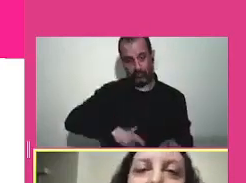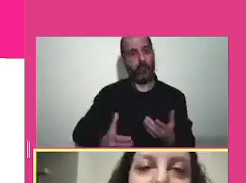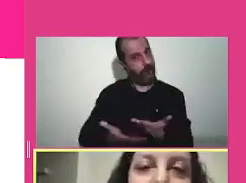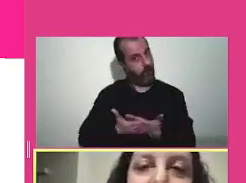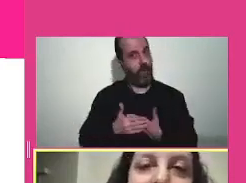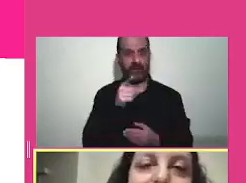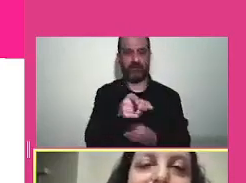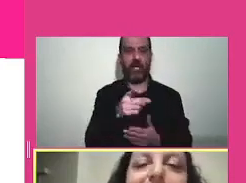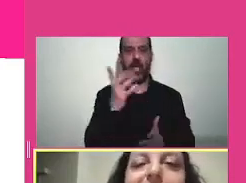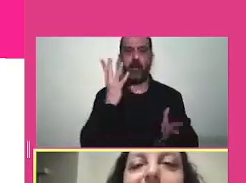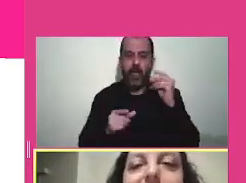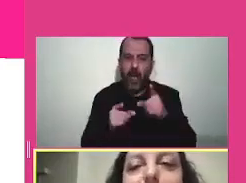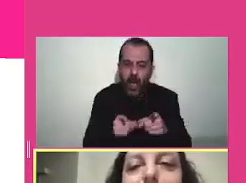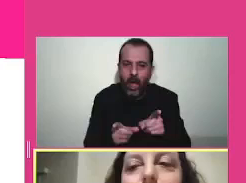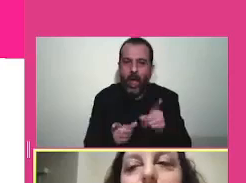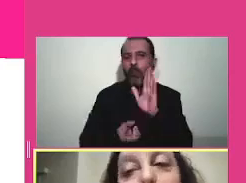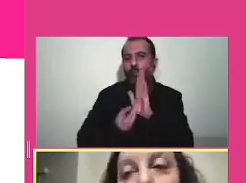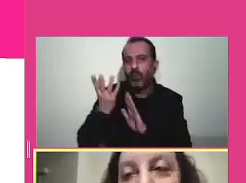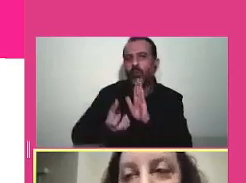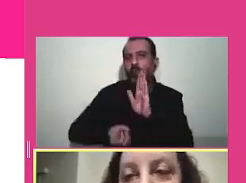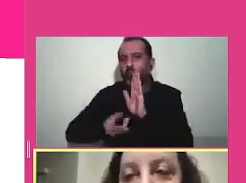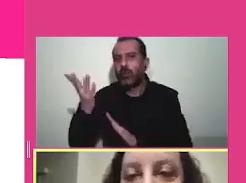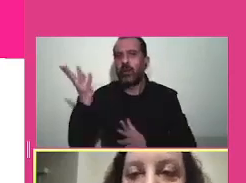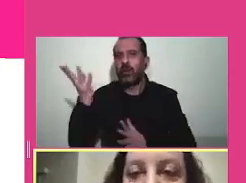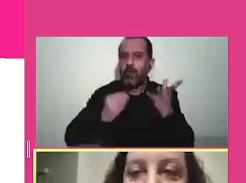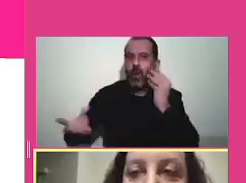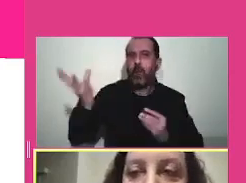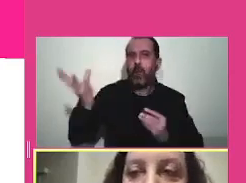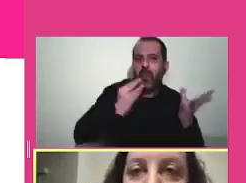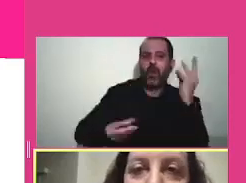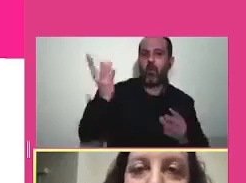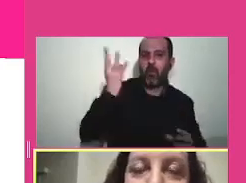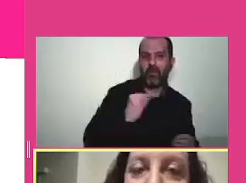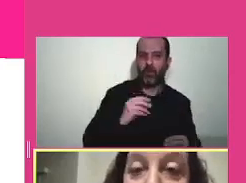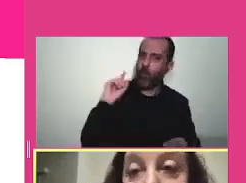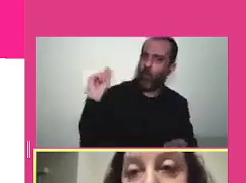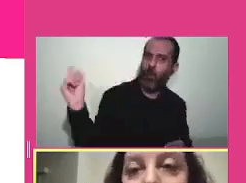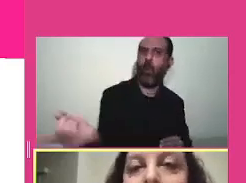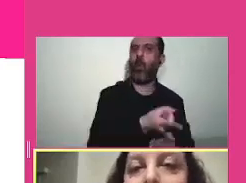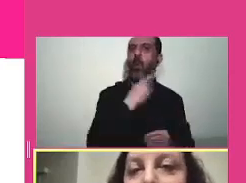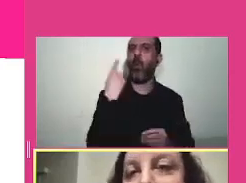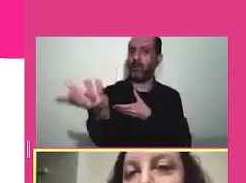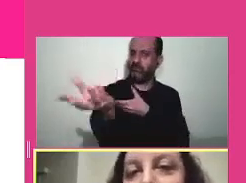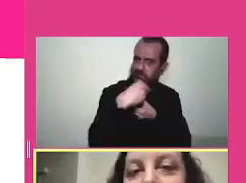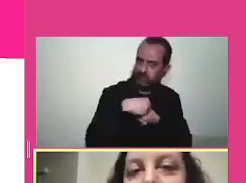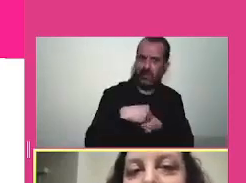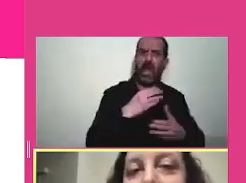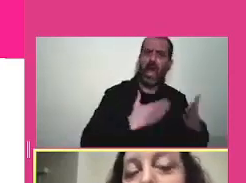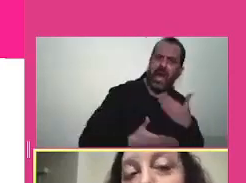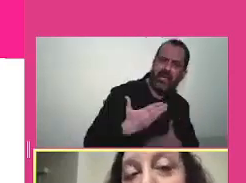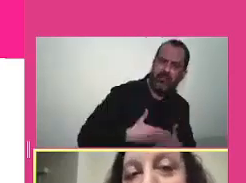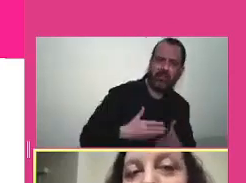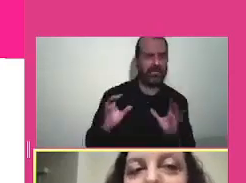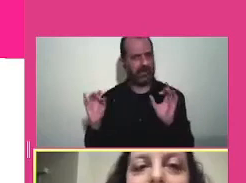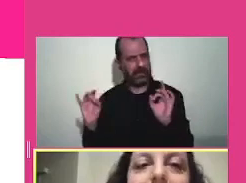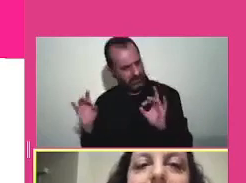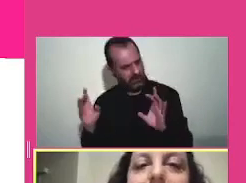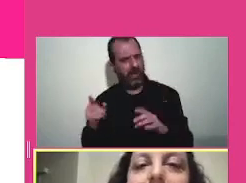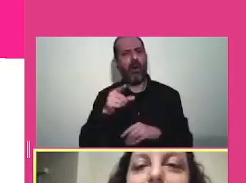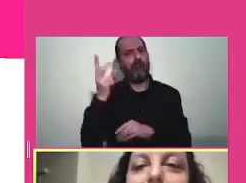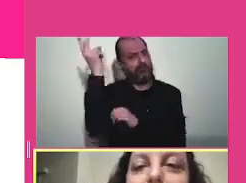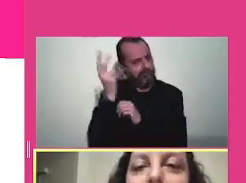πολλά καινούργια πράγματα και ελπίζω και όλους εσάς που είστε σήμερα εδώ, ανάπηροι και εμείς, να το κατεβάσετε και να το